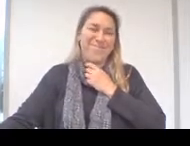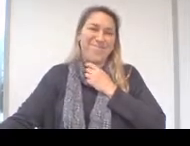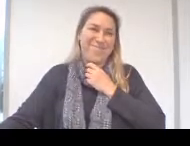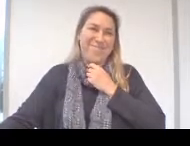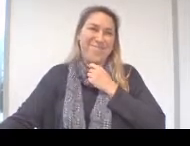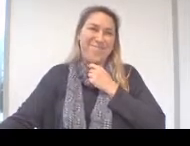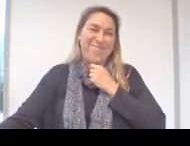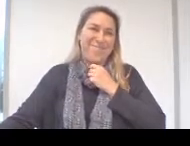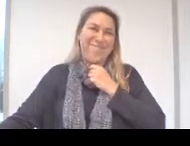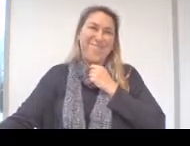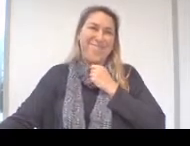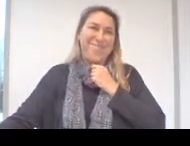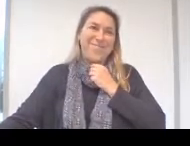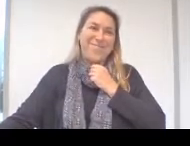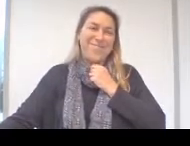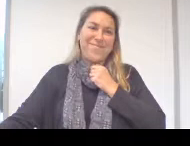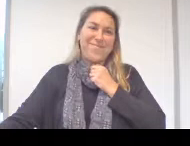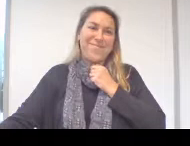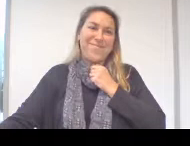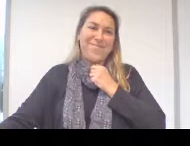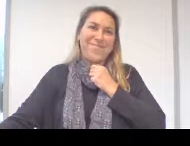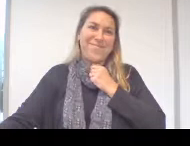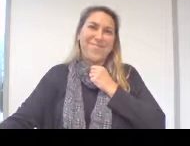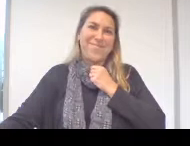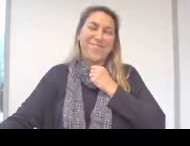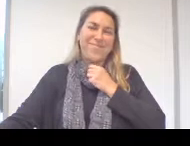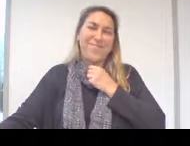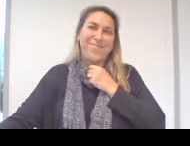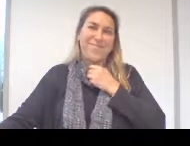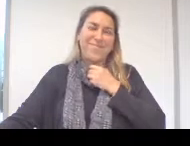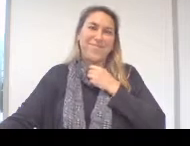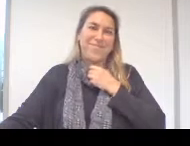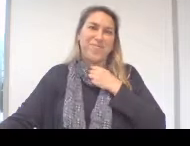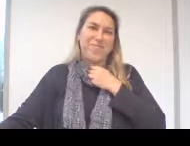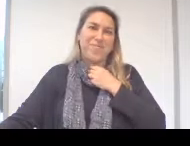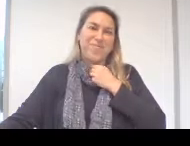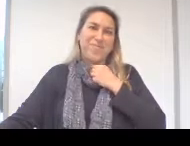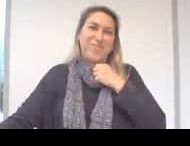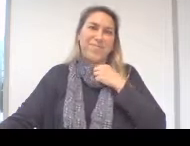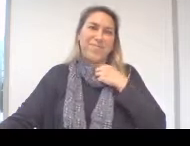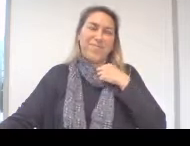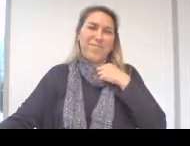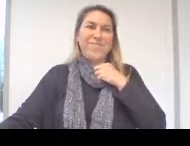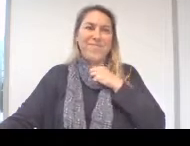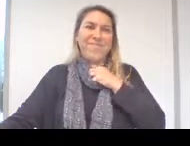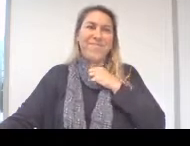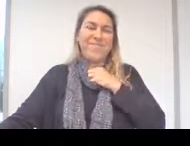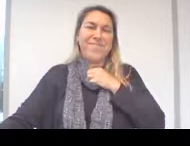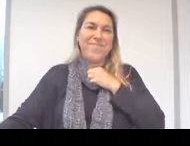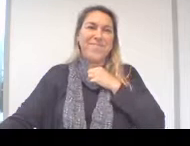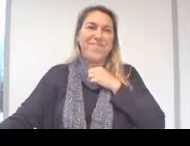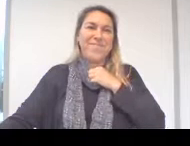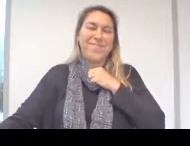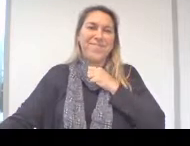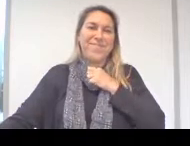proposées sur cet hiver, en tout cas sur Noël, Nouvel An. J'espère que ça va se débloquer un peu pour la suite. Mais on a continué à travailler. Dès qu'on a